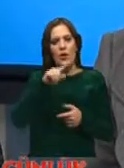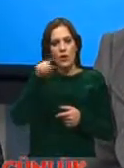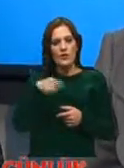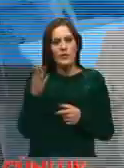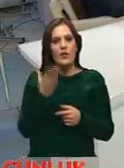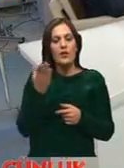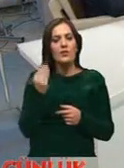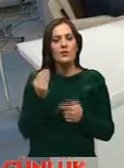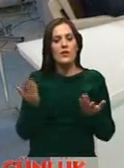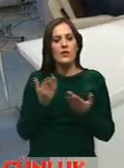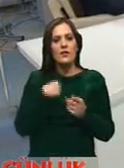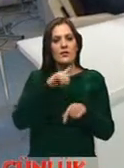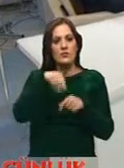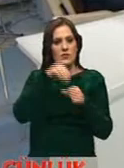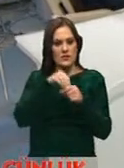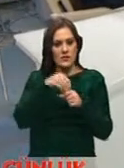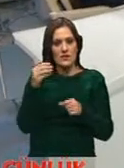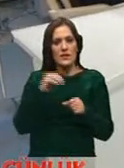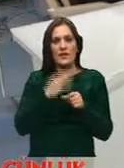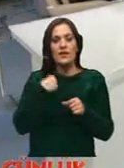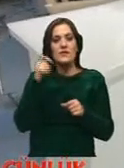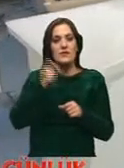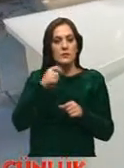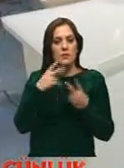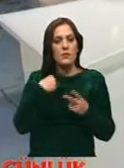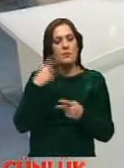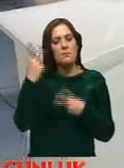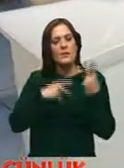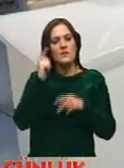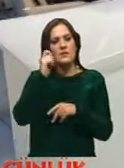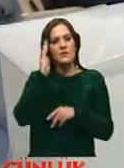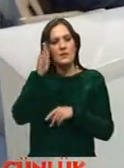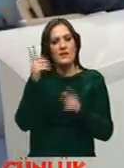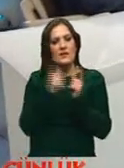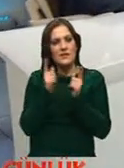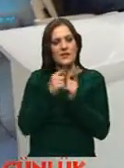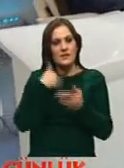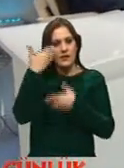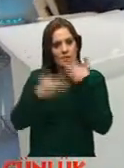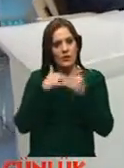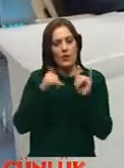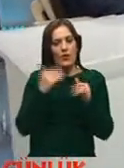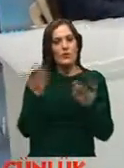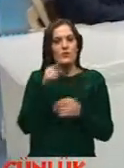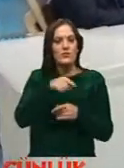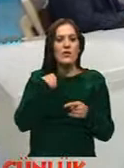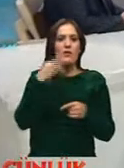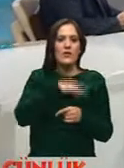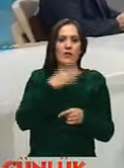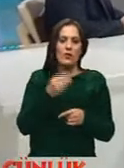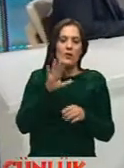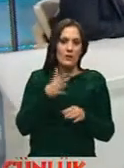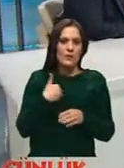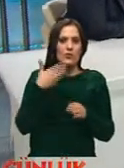Onları daha çok hani sürecin içerisinde nasıl tutabiliriz? Bazen seminerlere gidiyoruz, kısa kısa şeyler anlatıyoruz. İşte oyun aslında şöyle de faydalı